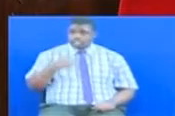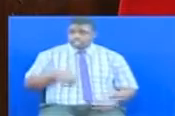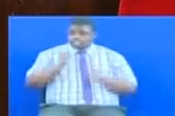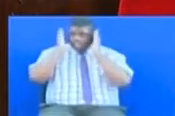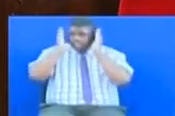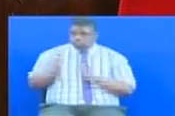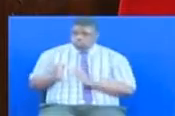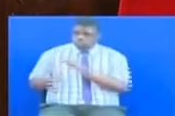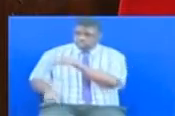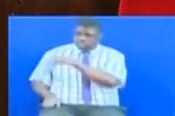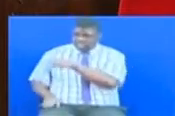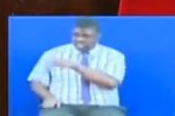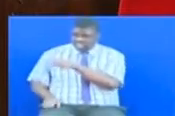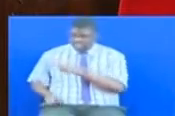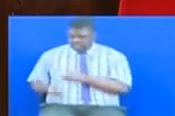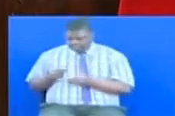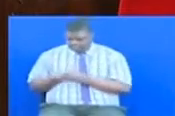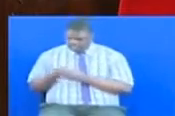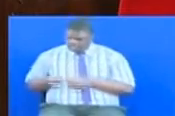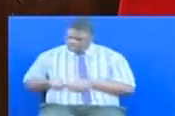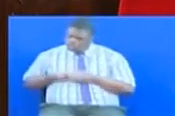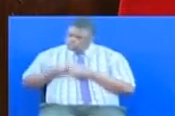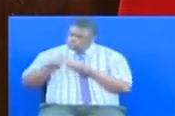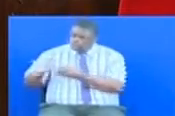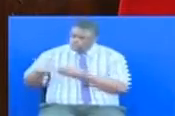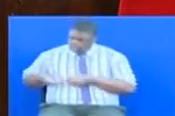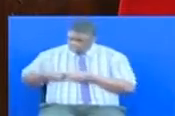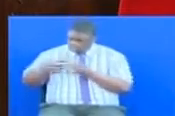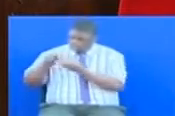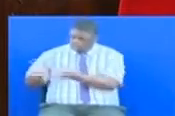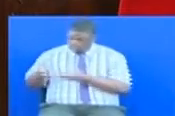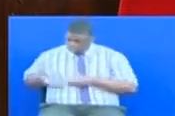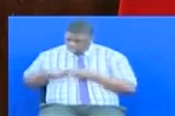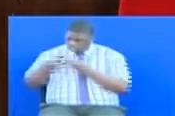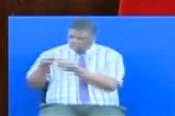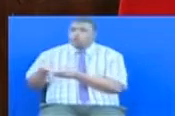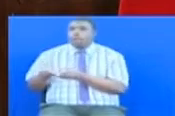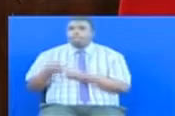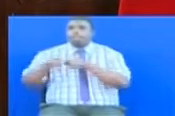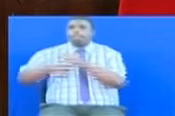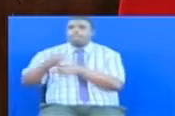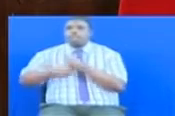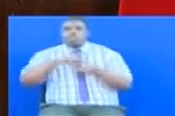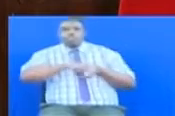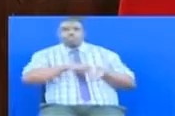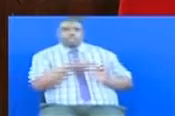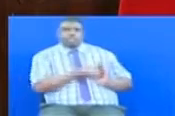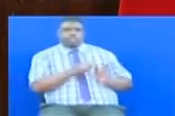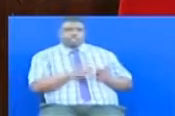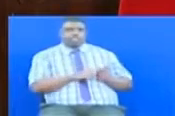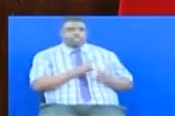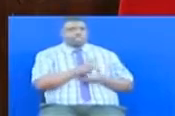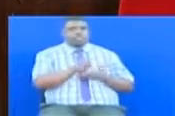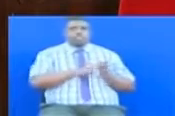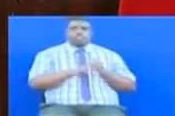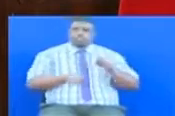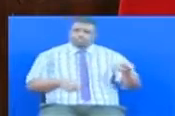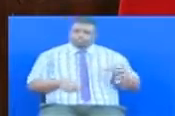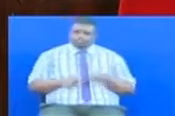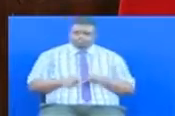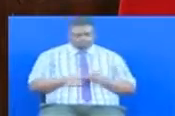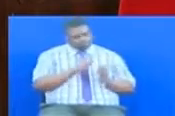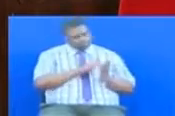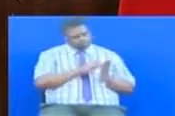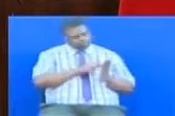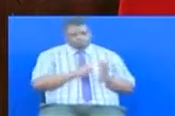yenyewe imetoa pesa nyingi katika miradi ya kimkakati, na kila halmashauri ambayo ilikuwa imekuweka andiko lake